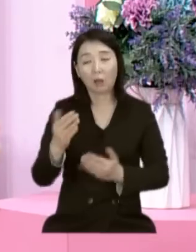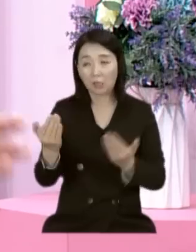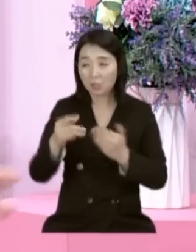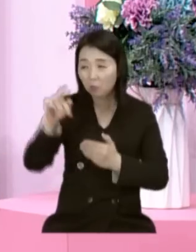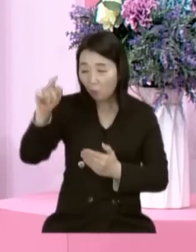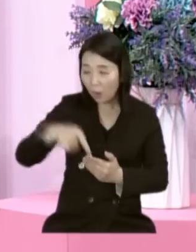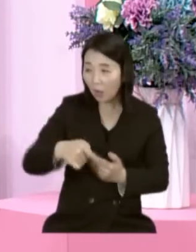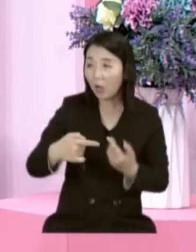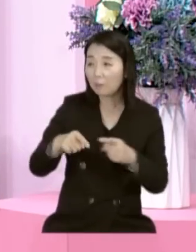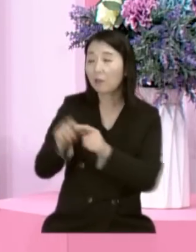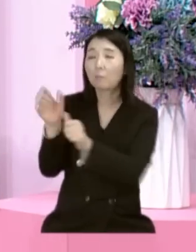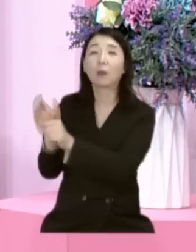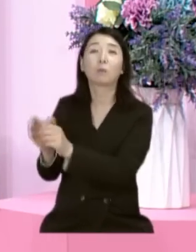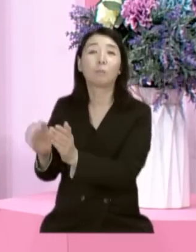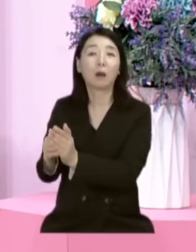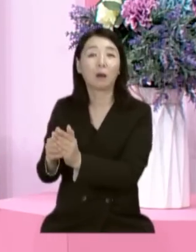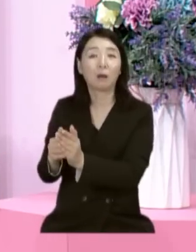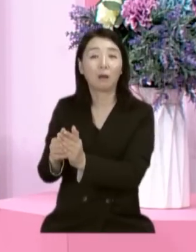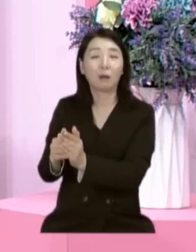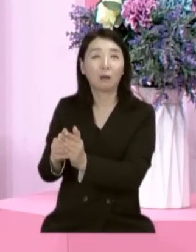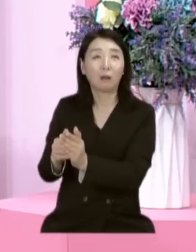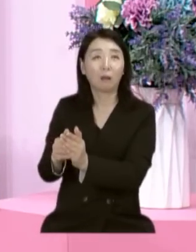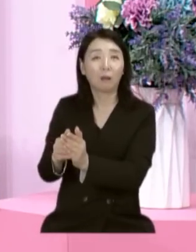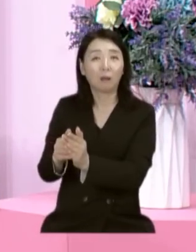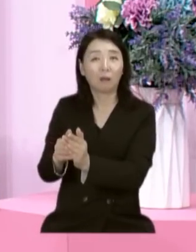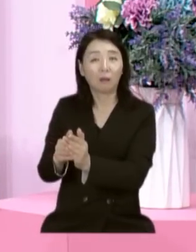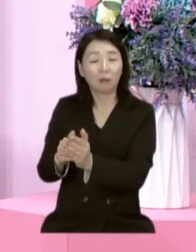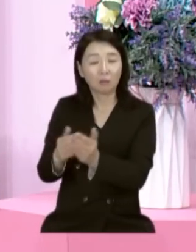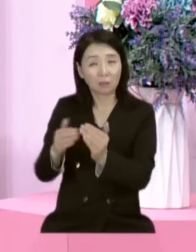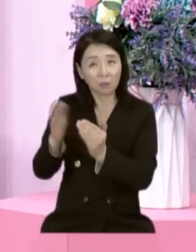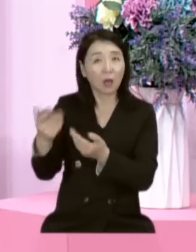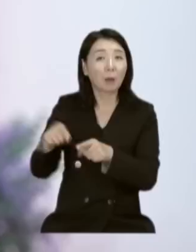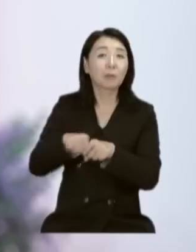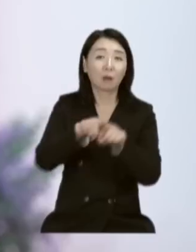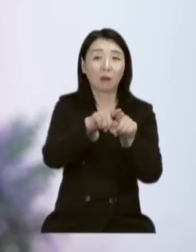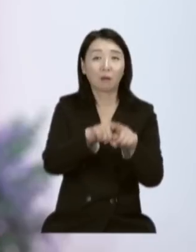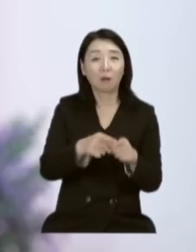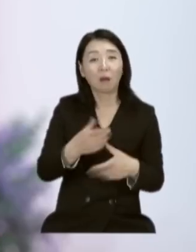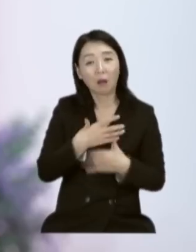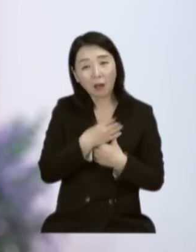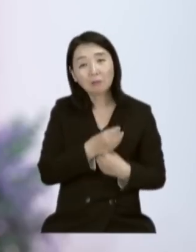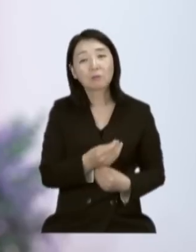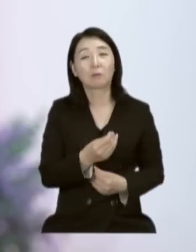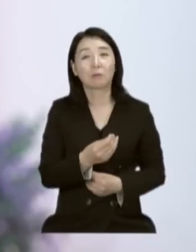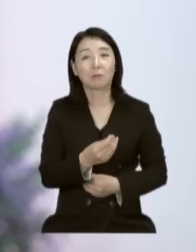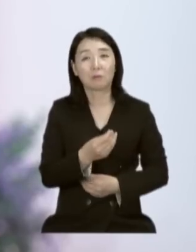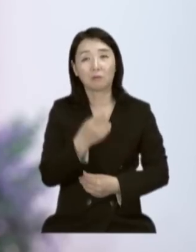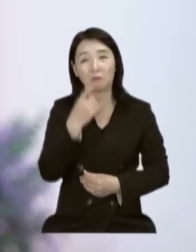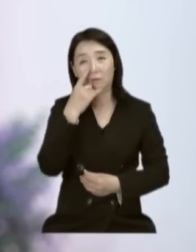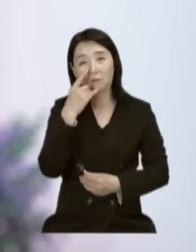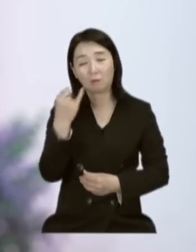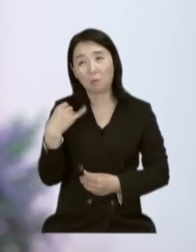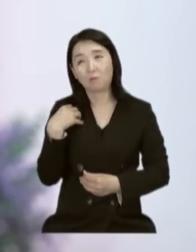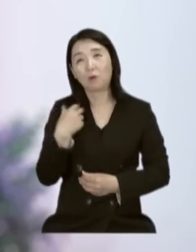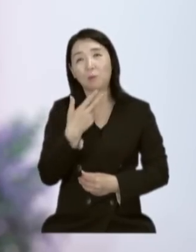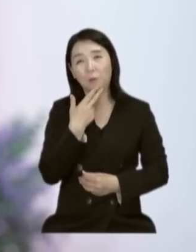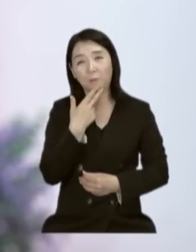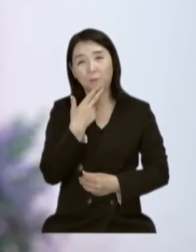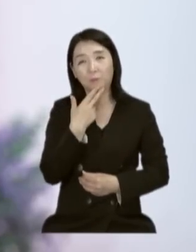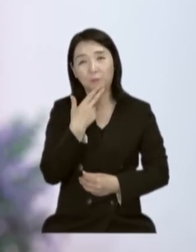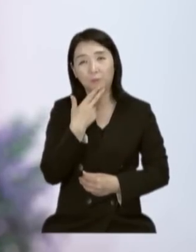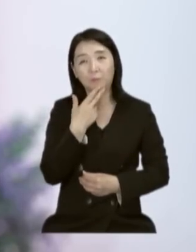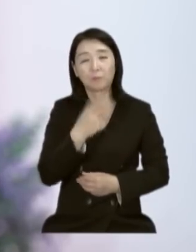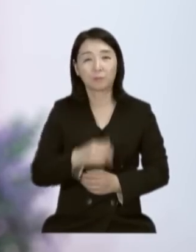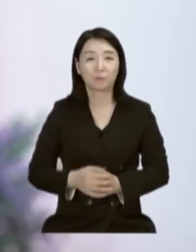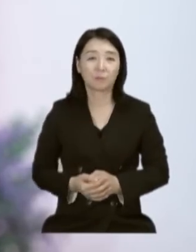와서 맡겨놓고 얼마나 안정적이고 어머니가 부담 없이 그러니까요.